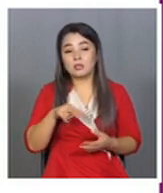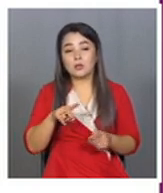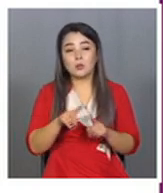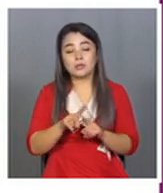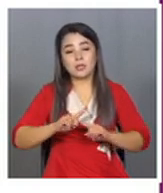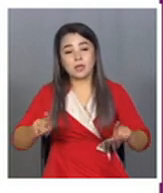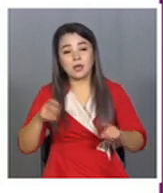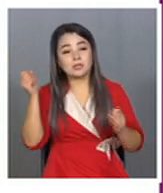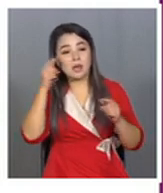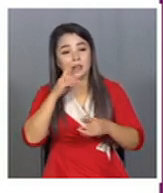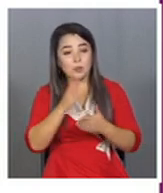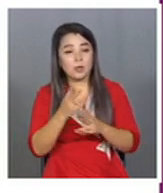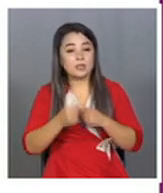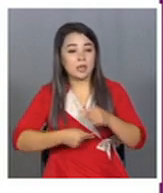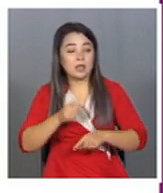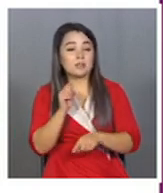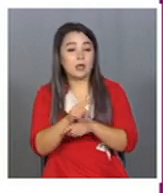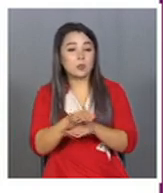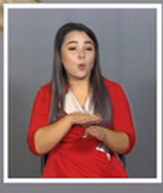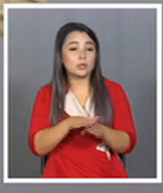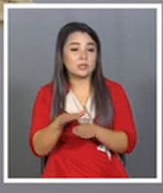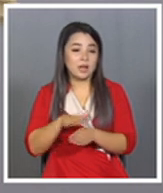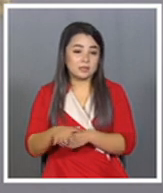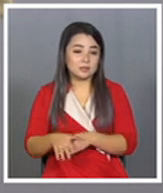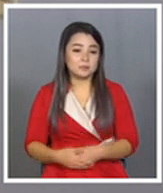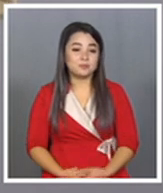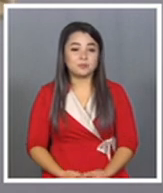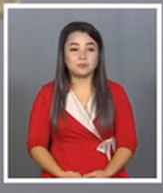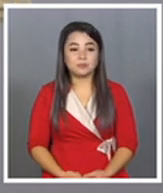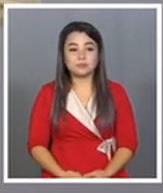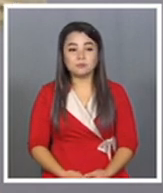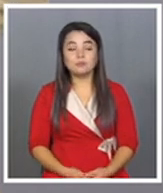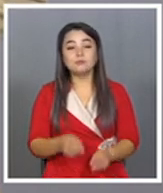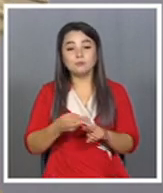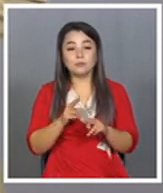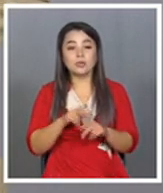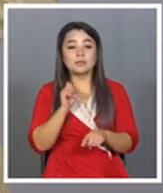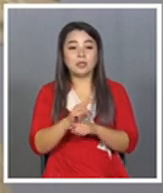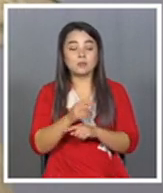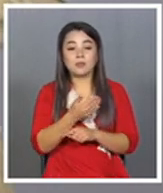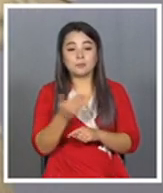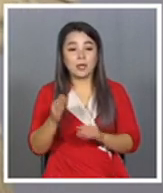анықтадық. Енді келесі тапсырманы орындайық. Бұл